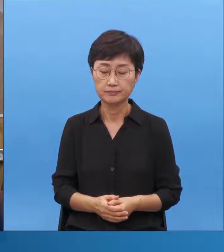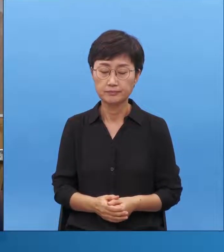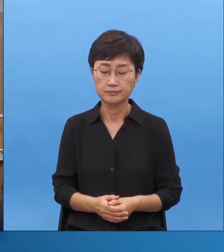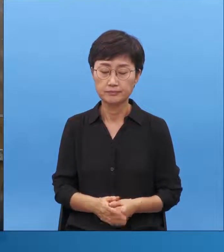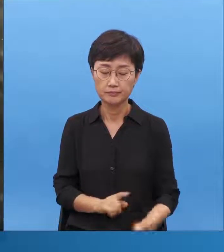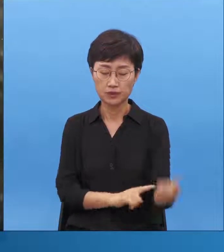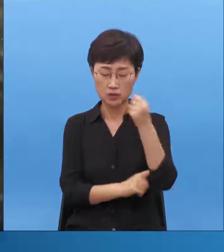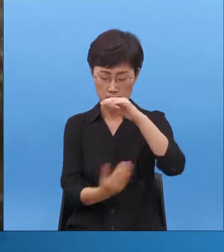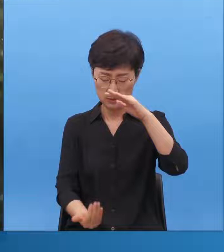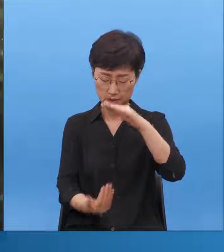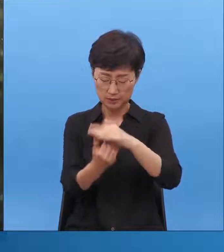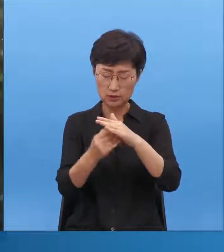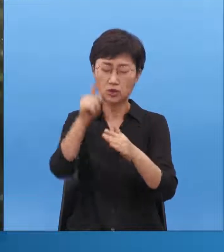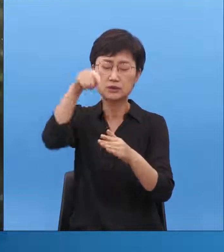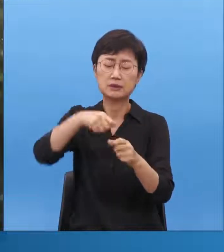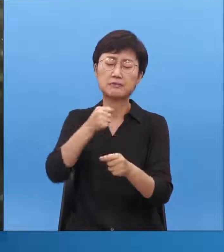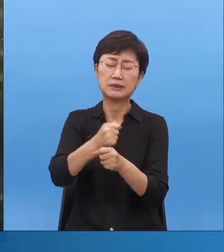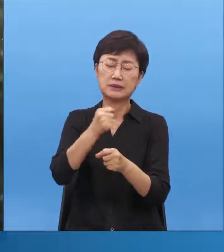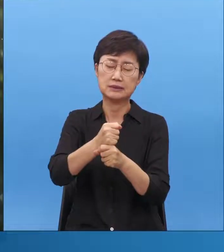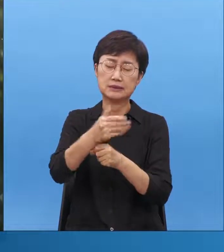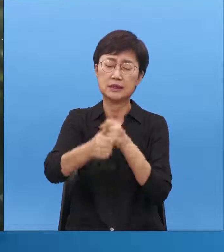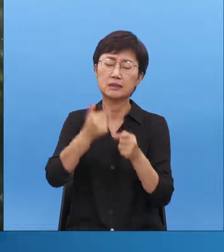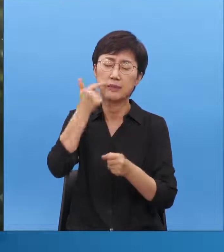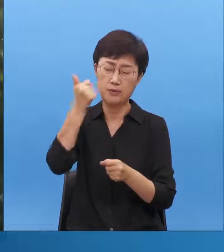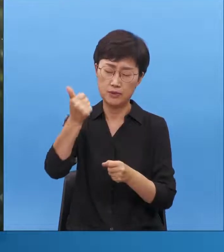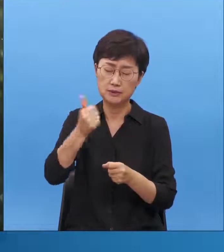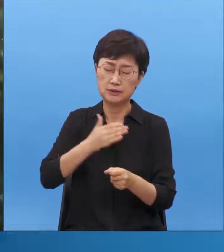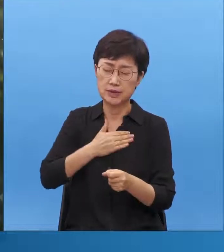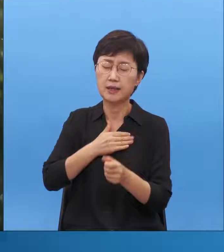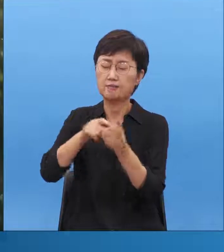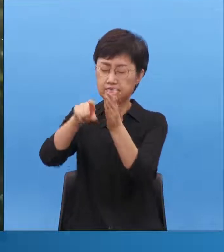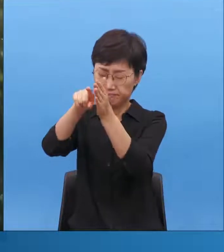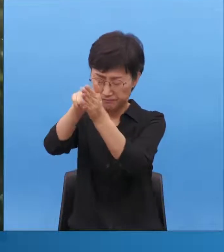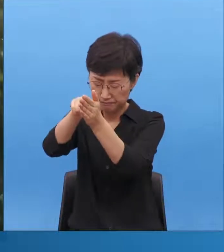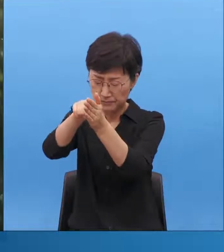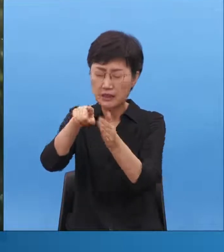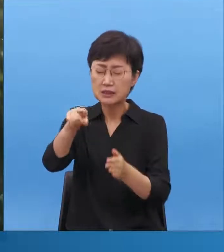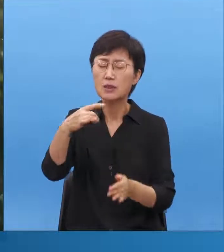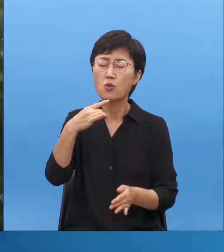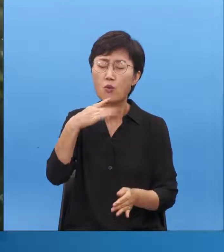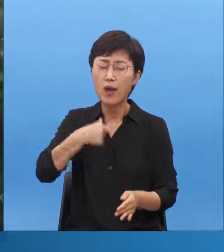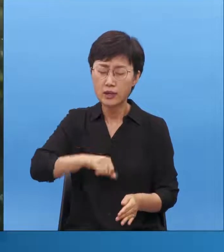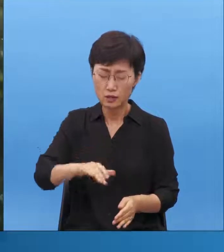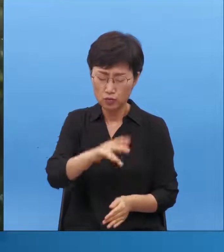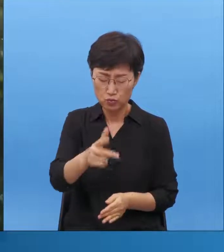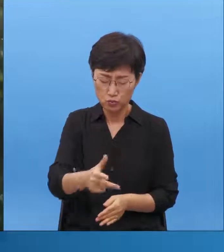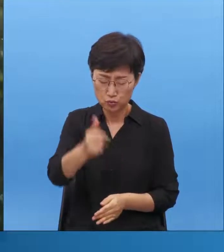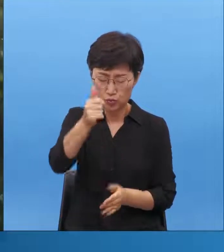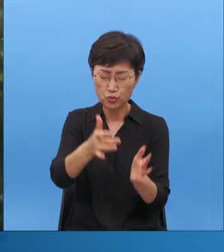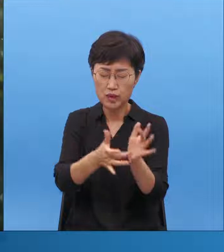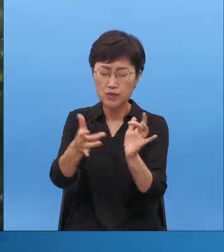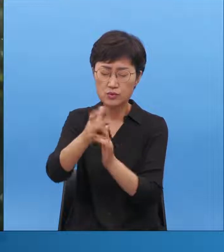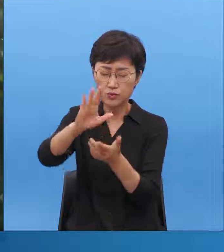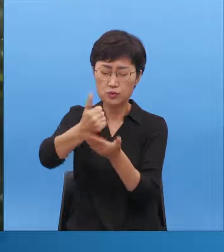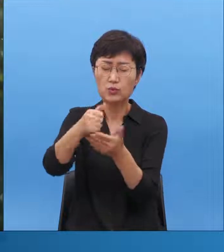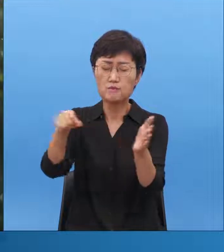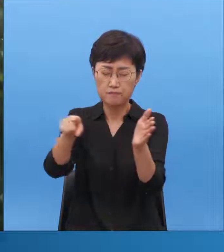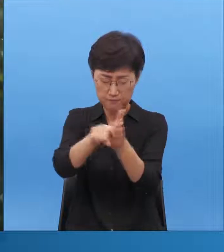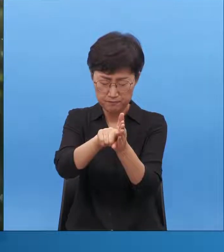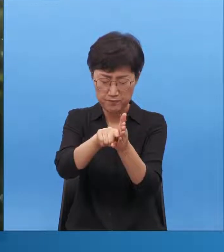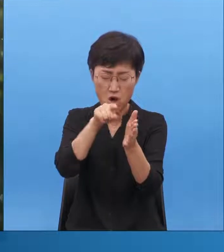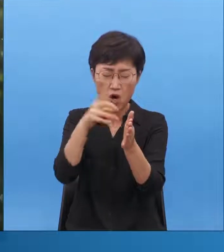Creed. 전능하사 천지를 만드신 하나님과 아버지를 내가 믿사하며 그 외아들 우리 주 예수 그리스도를